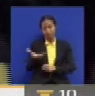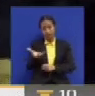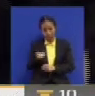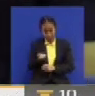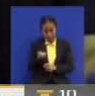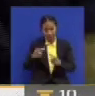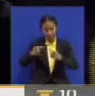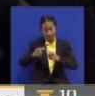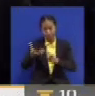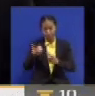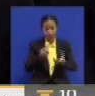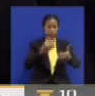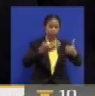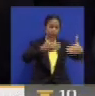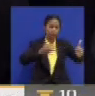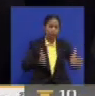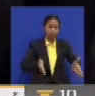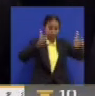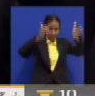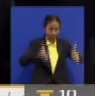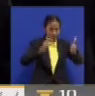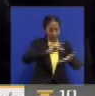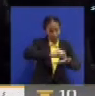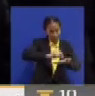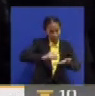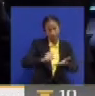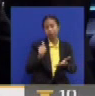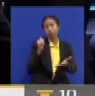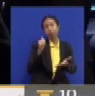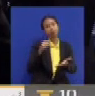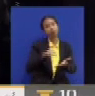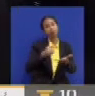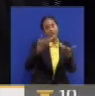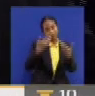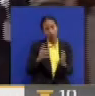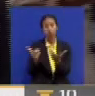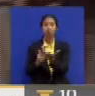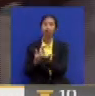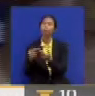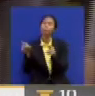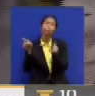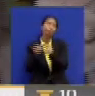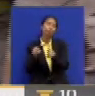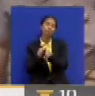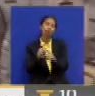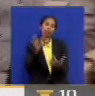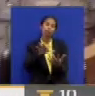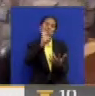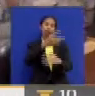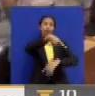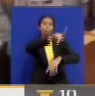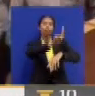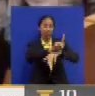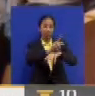จะเสียแล้วแล้วแต้มต่อตอนนี้ไปอยู่ทางฝั่งประชาธิปัตย์แล้วพี่โสคะ คือถ้าหากว่าพรรคหามลุงไม่หนุนคุณชวนนะ ค่ะ เขาก็ไปห